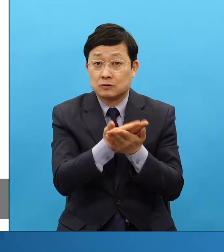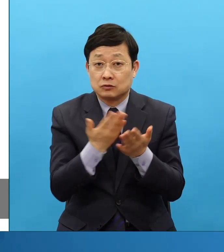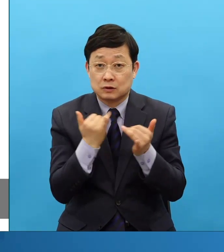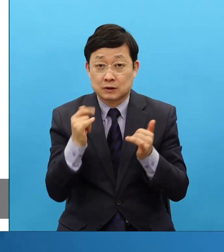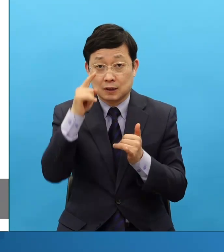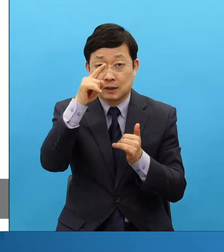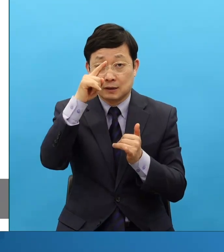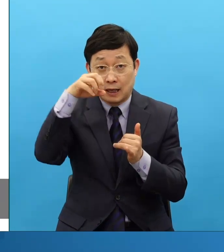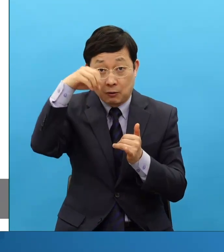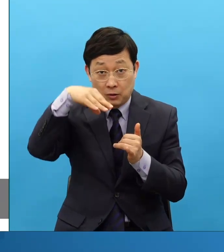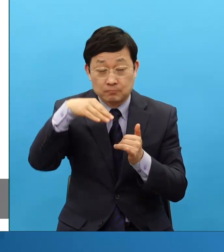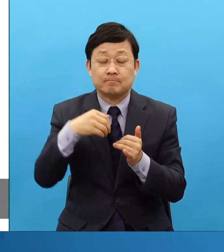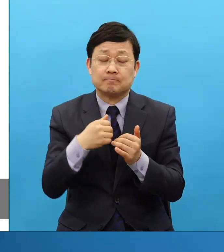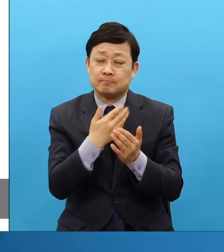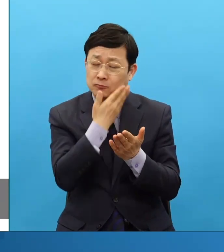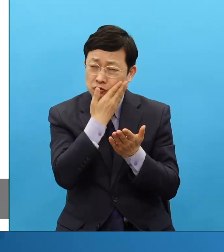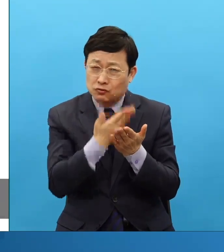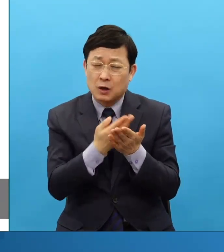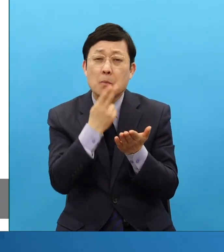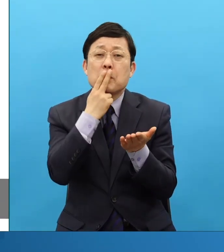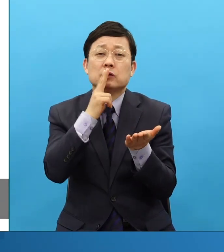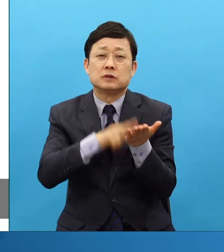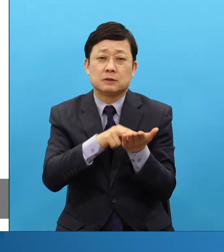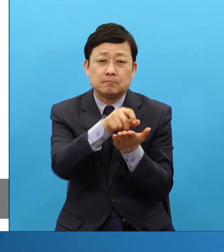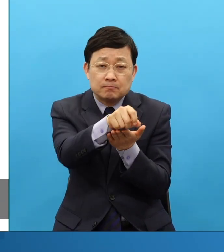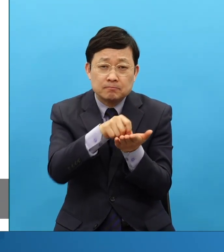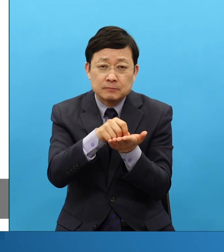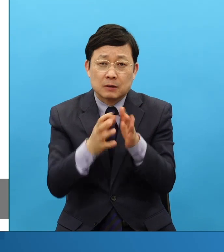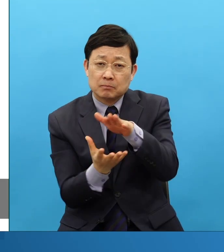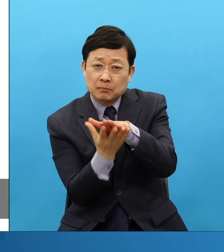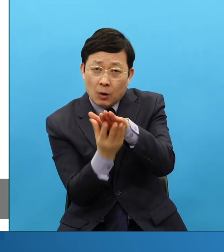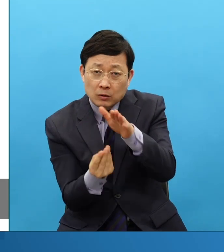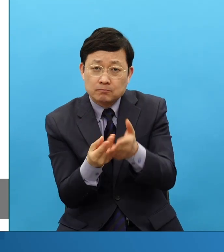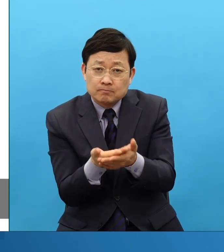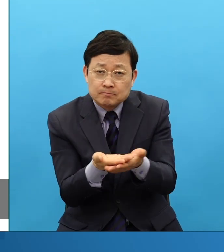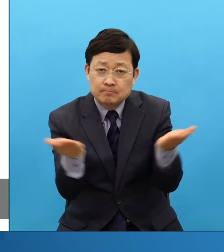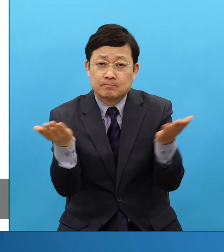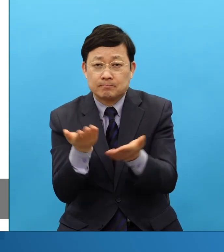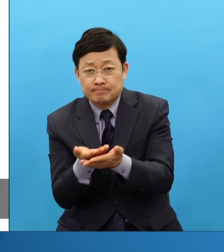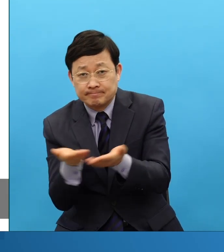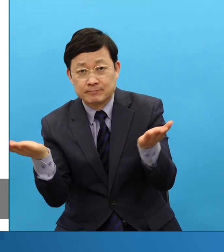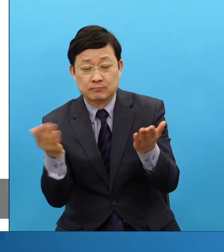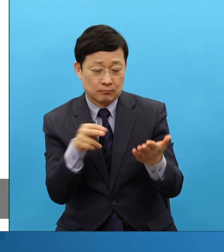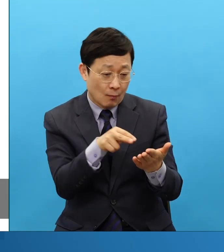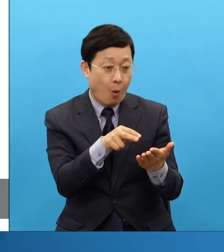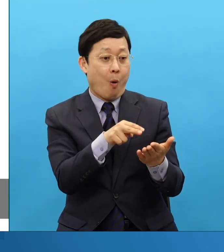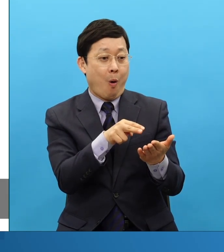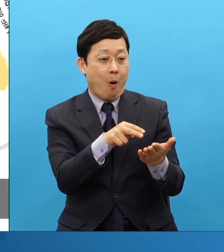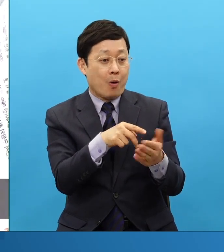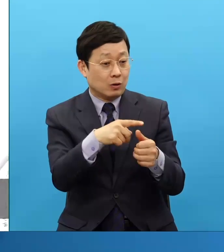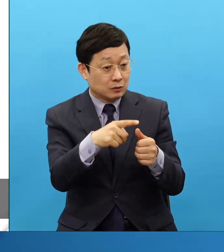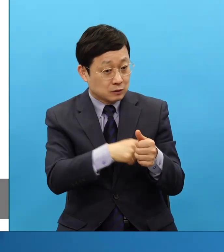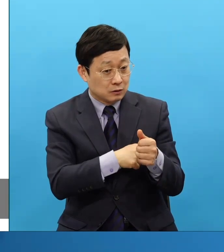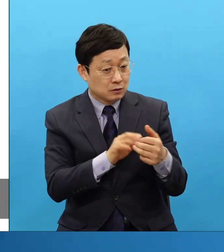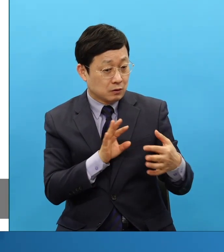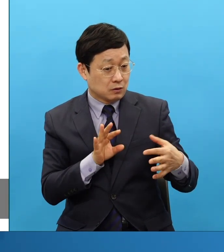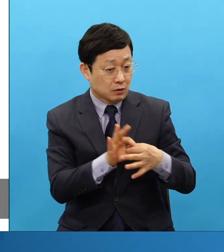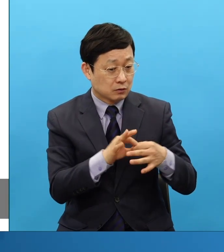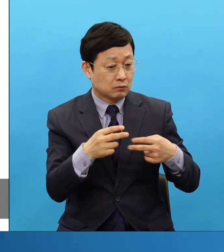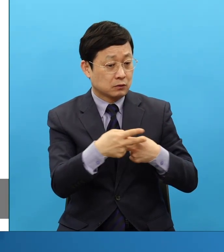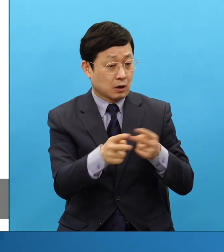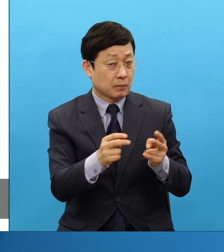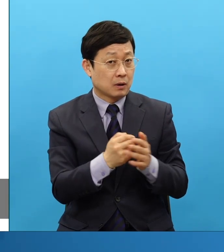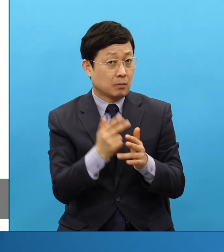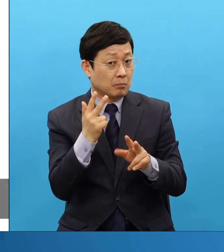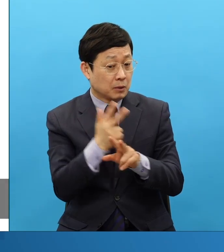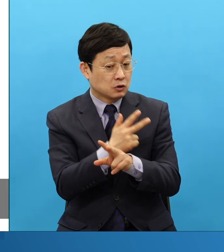겁니다. 필요한 사람에게 전달만 해줘도 됩니다. 그러면 이걸 계속 받아보라는 사람이 생깁니다. 그럼 그게 자연적으로 다락방이 되는 겁니다. 매주 하나씩 나올